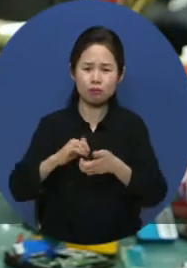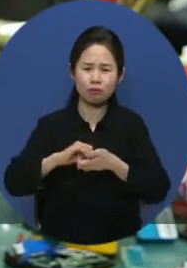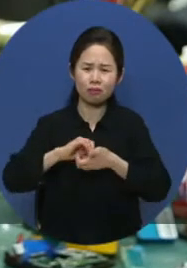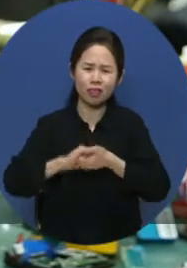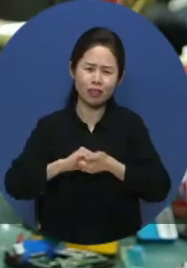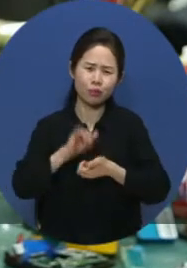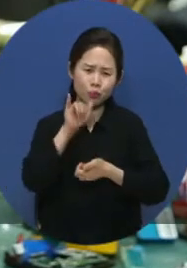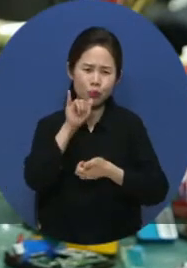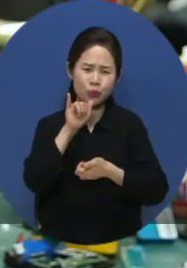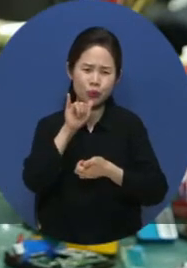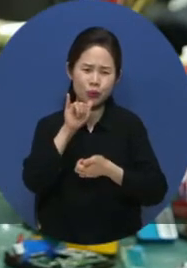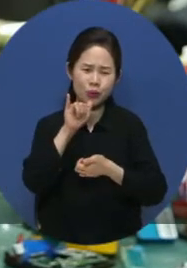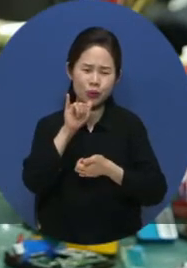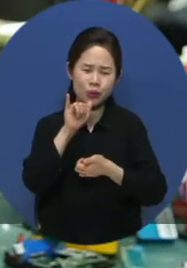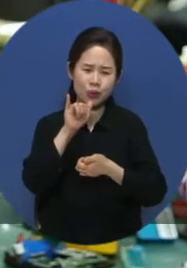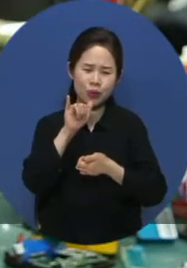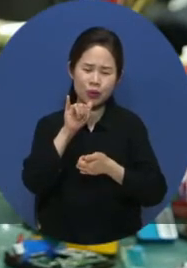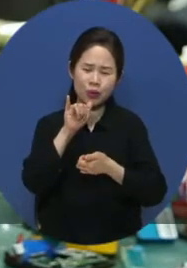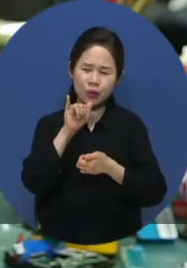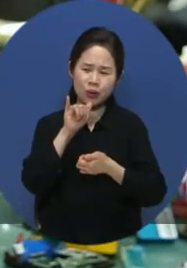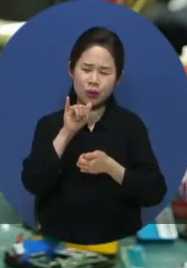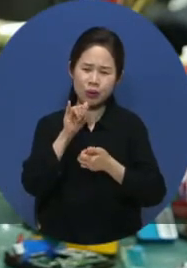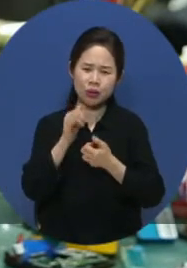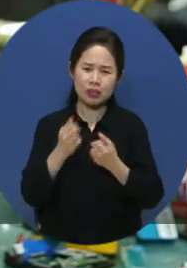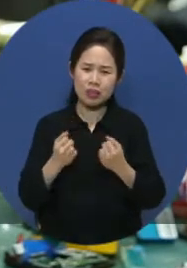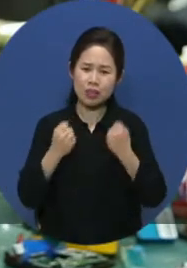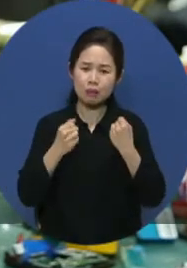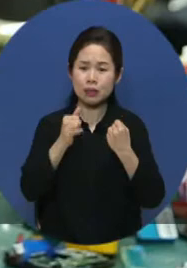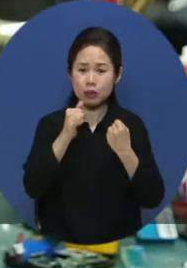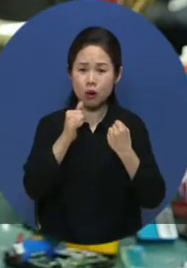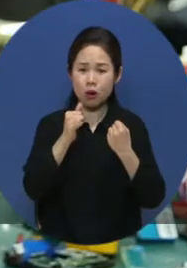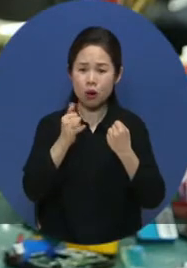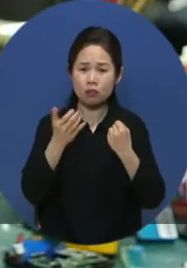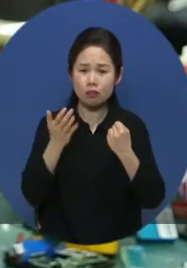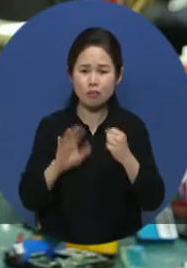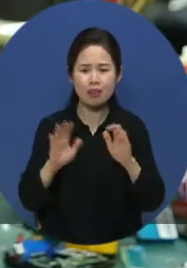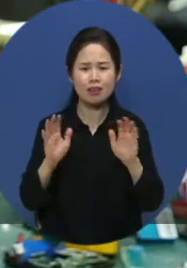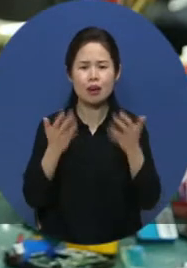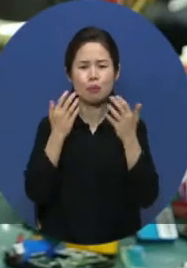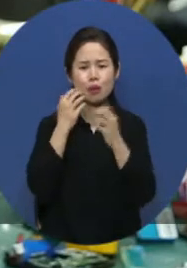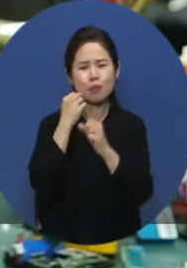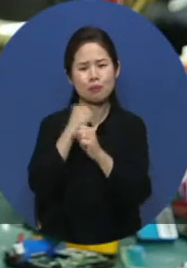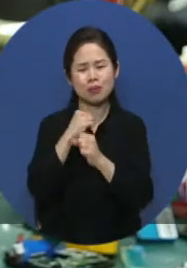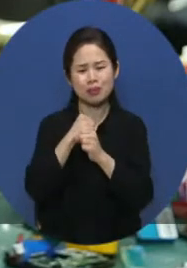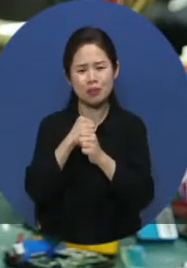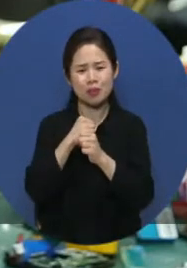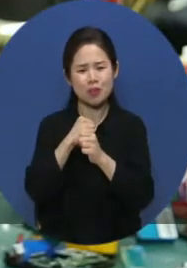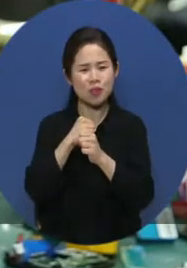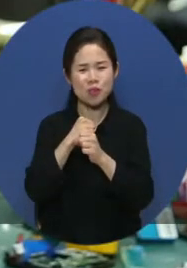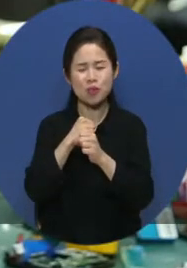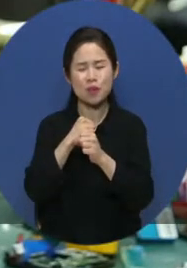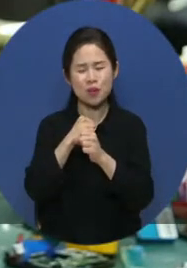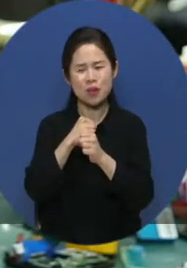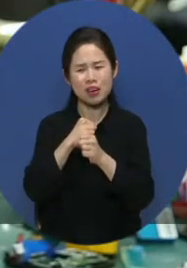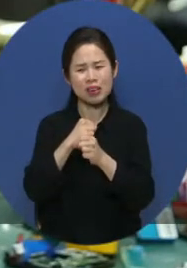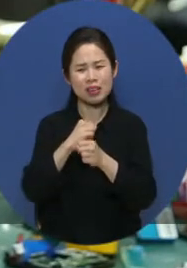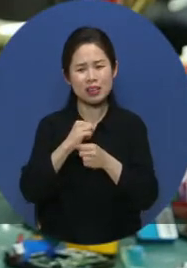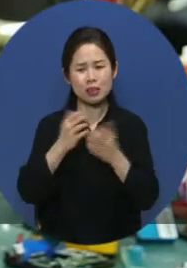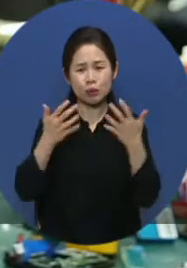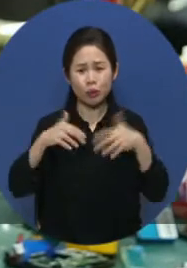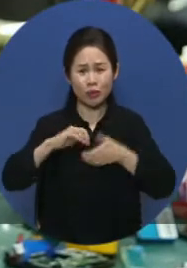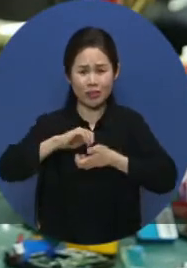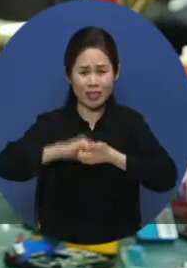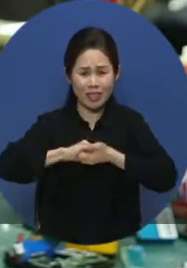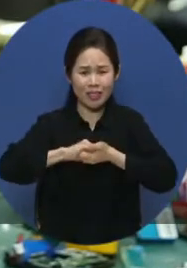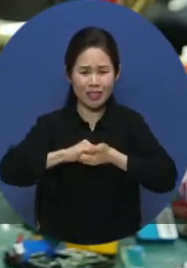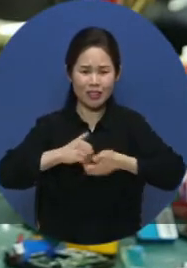제한된 조건 안에서 어느 정도 힘은 나오되 가볍게 만들어야 되는 그러한 필요 요건이 충족이 돼야